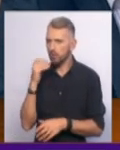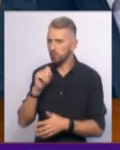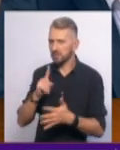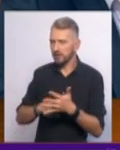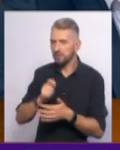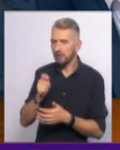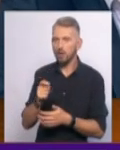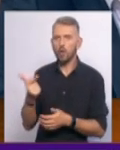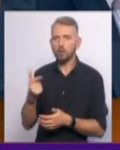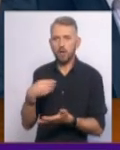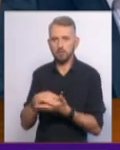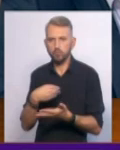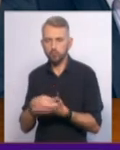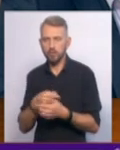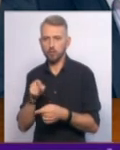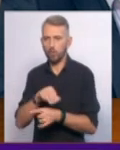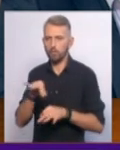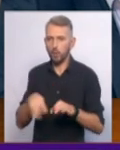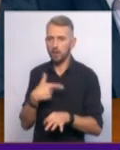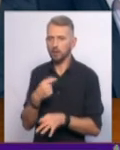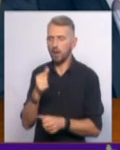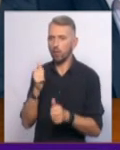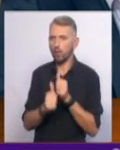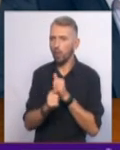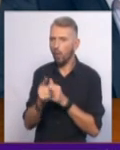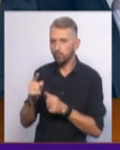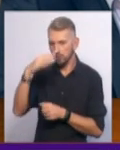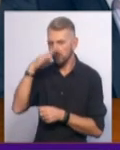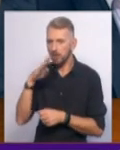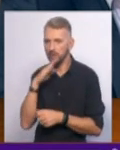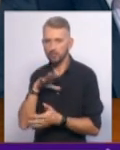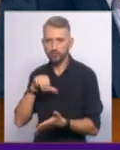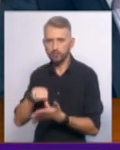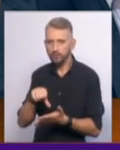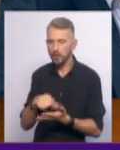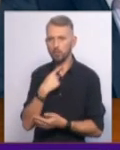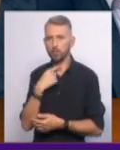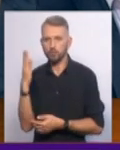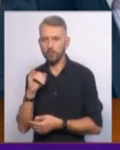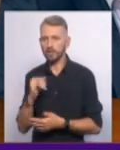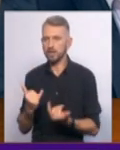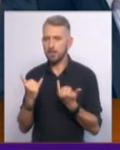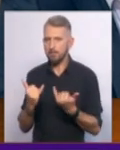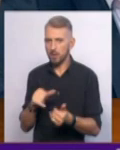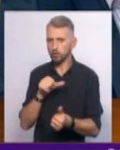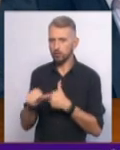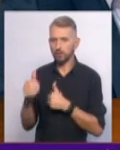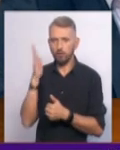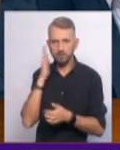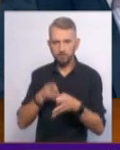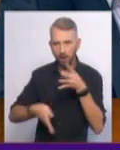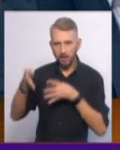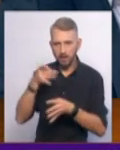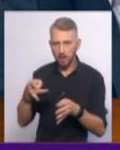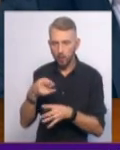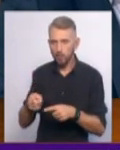що громадський бюджет – це якраз той проєкт, там, де кожен з батьків долучився, він проголосував, і тепер, особливо в спальних районах,